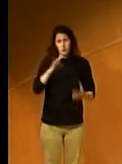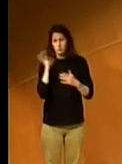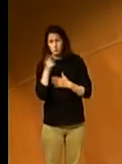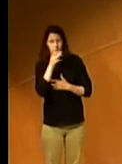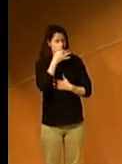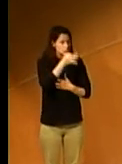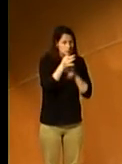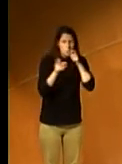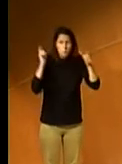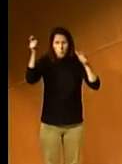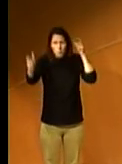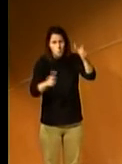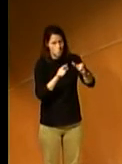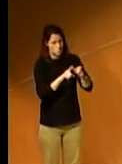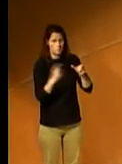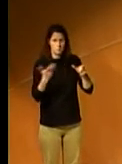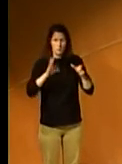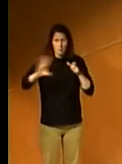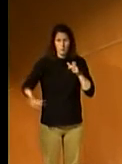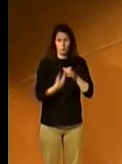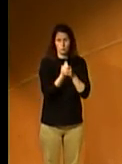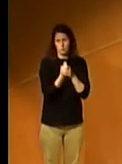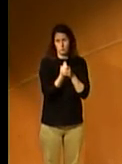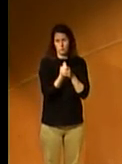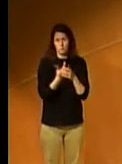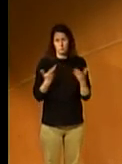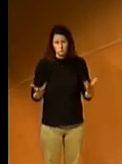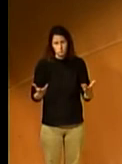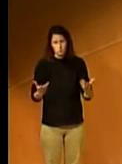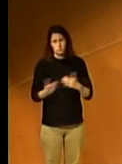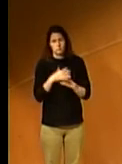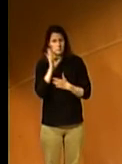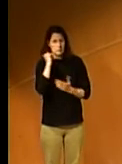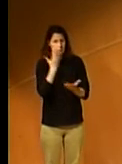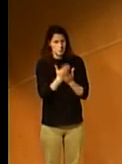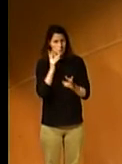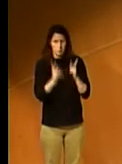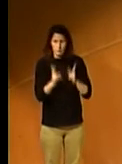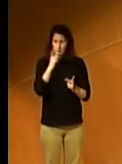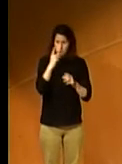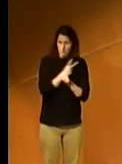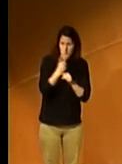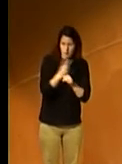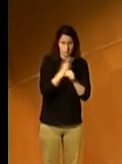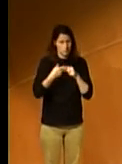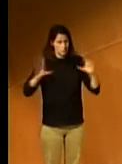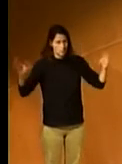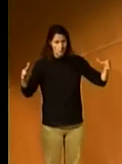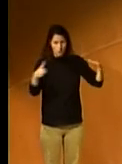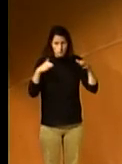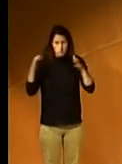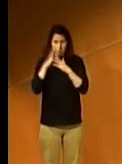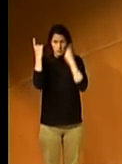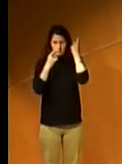beaucoup, d'où l'intérêt sans doute de réfléchir ensemble à ce que peut bien